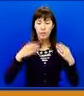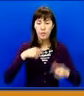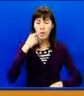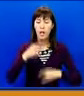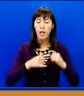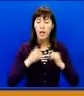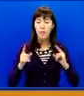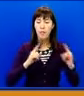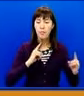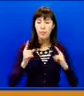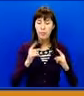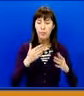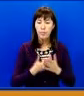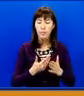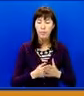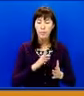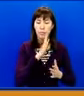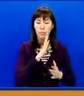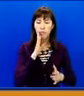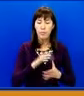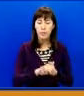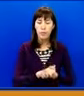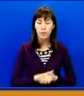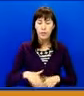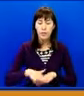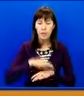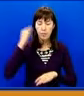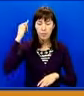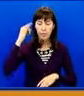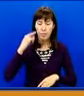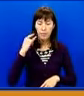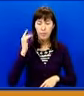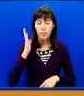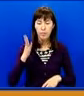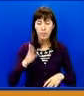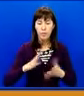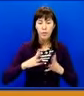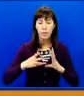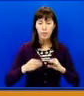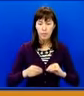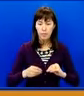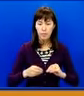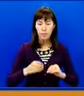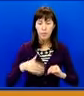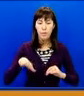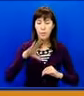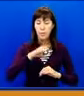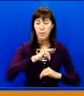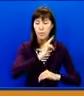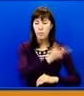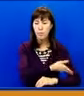очередное расширенное заседание Совета матерей Ассамблеи народа Казахстана будет плодотворным, где общими